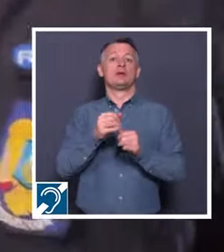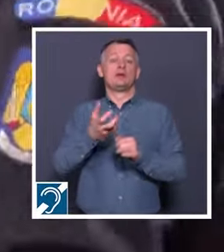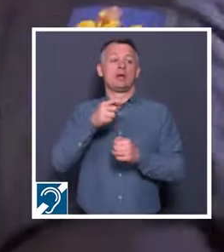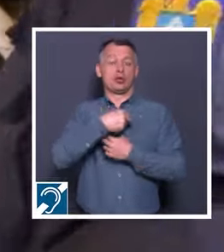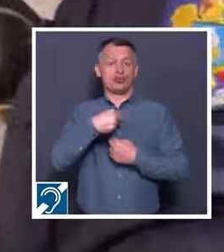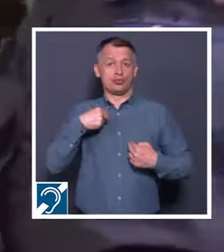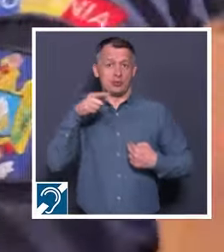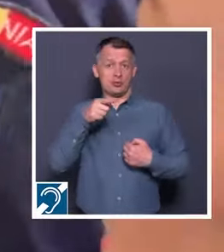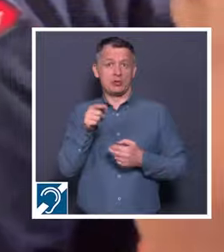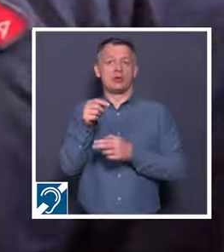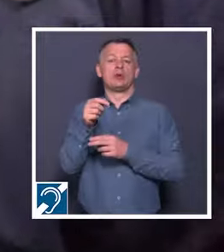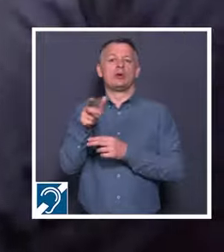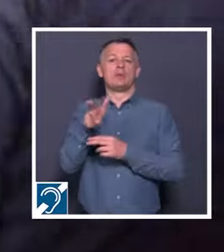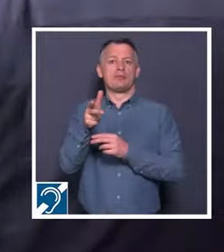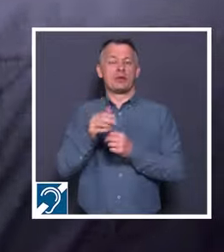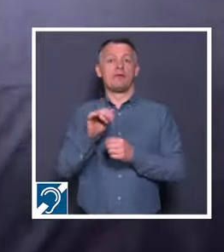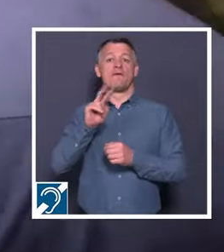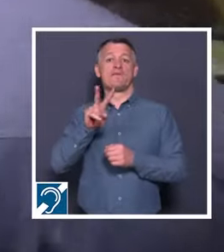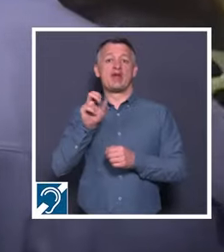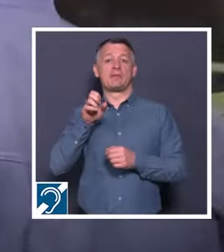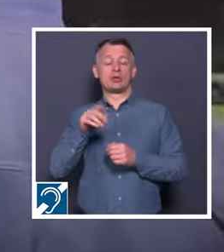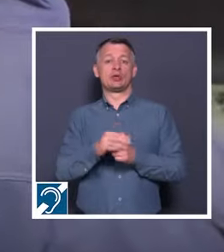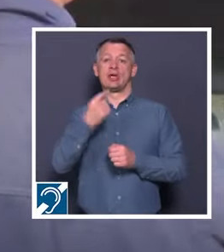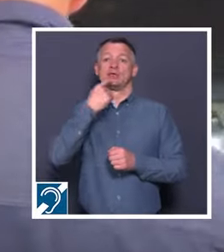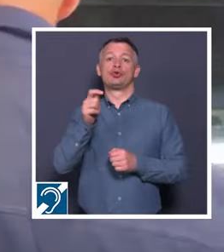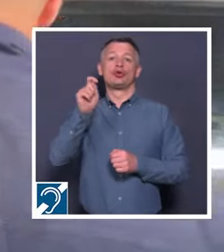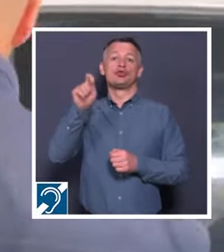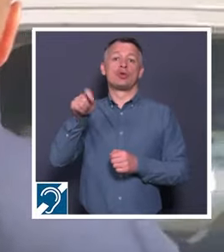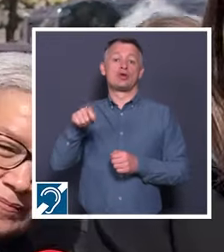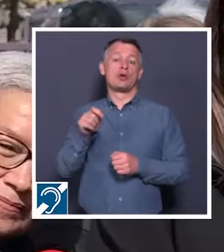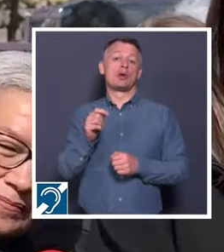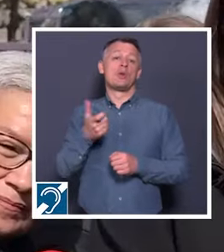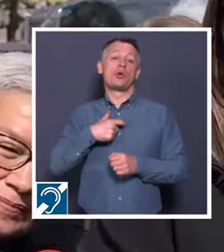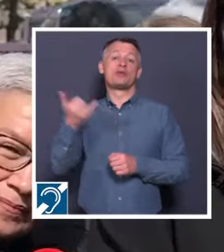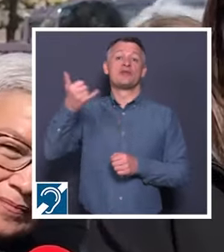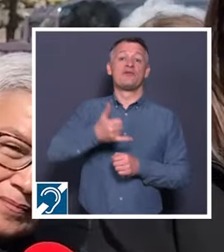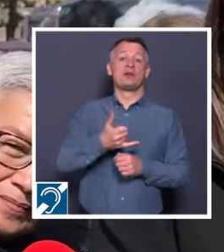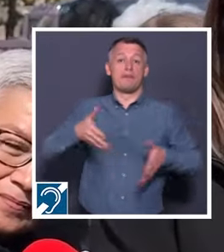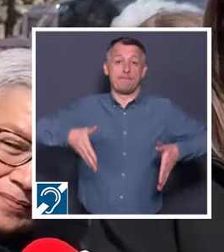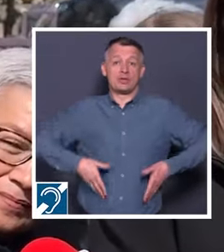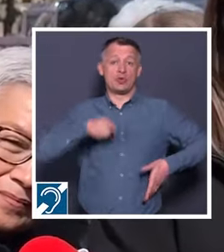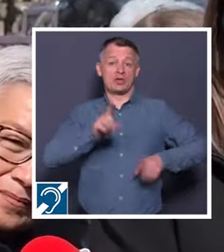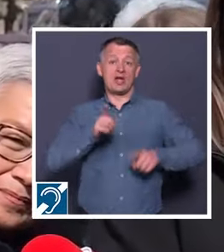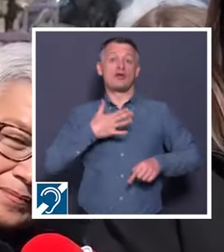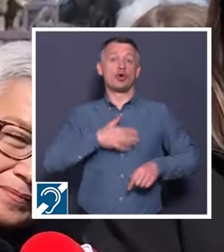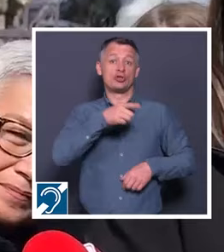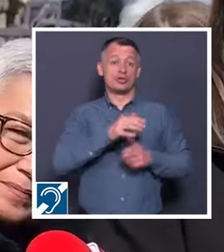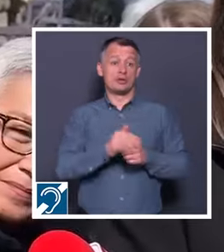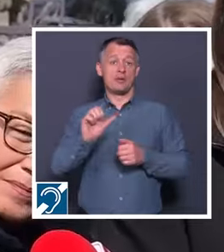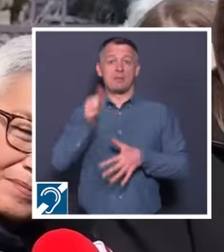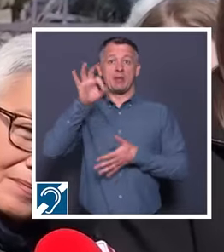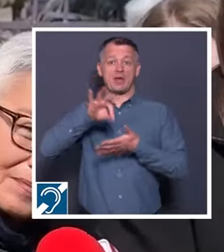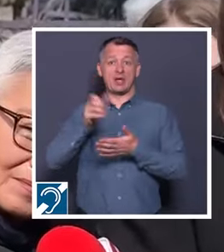de judecătoare că data viitoare se poate prezenta fizic în sală dacă dorește. Este pentru prima oară, ca precedent,